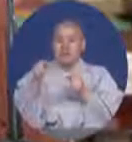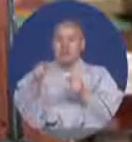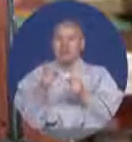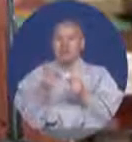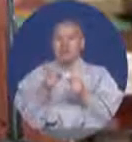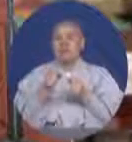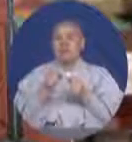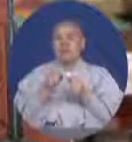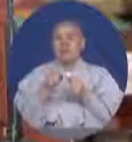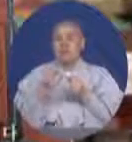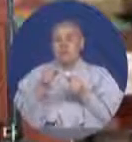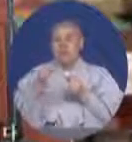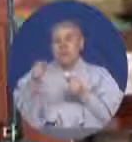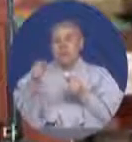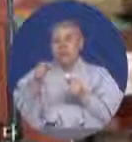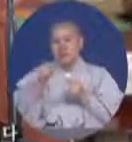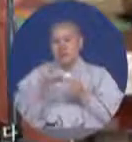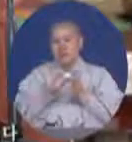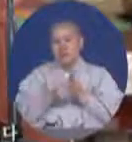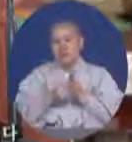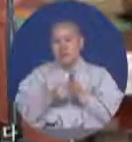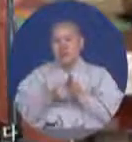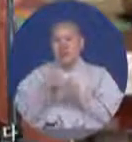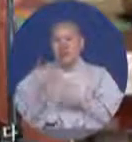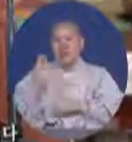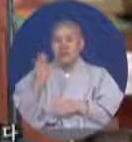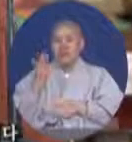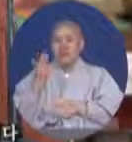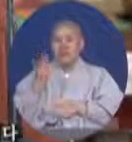해서 그 다음에 뭐죠?